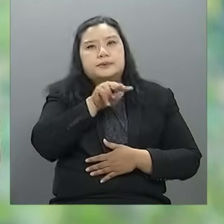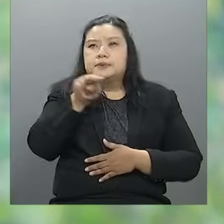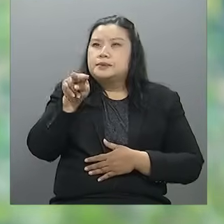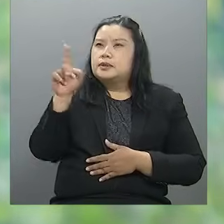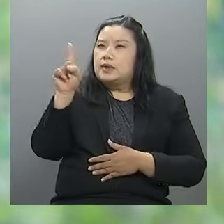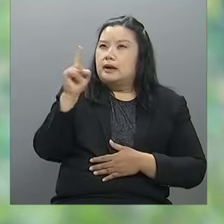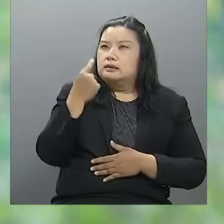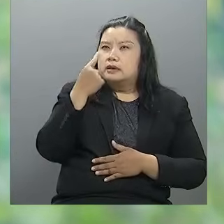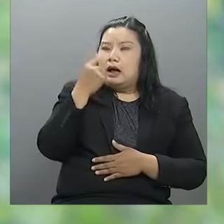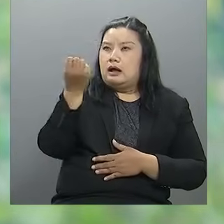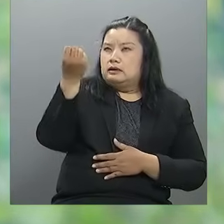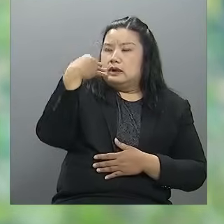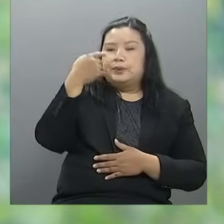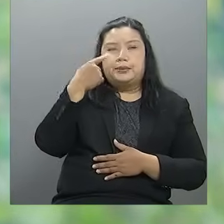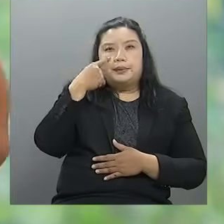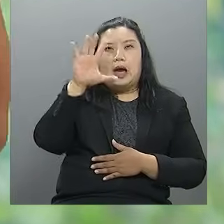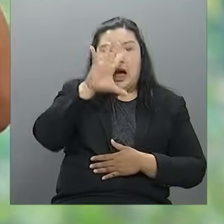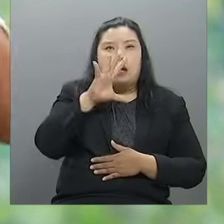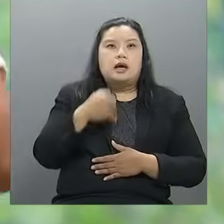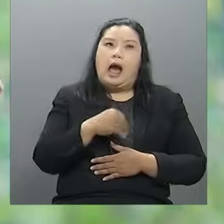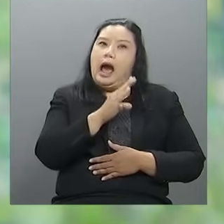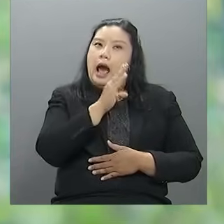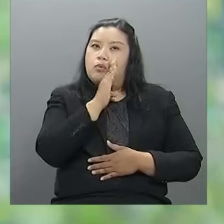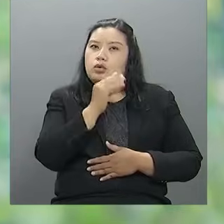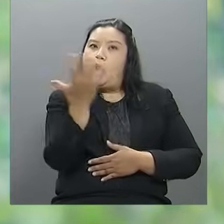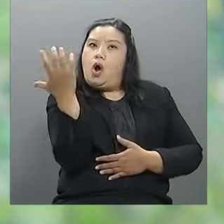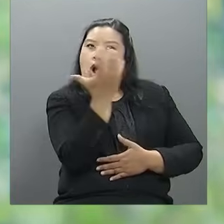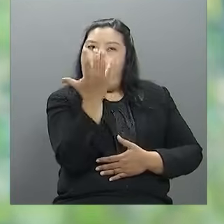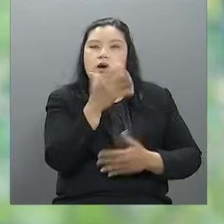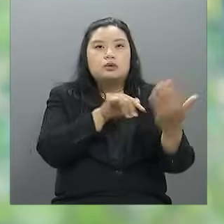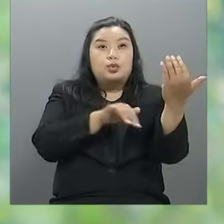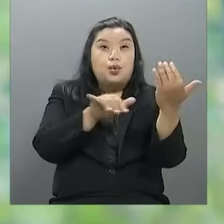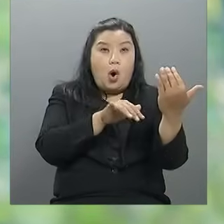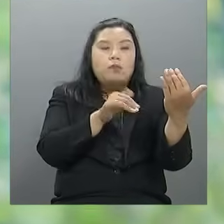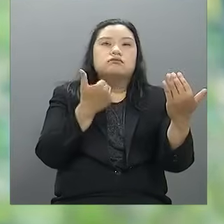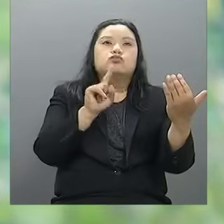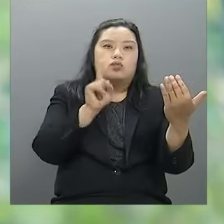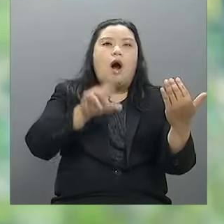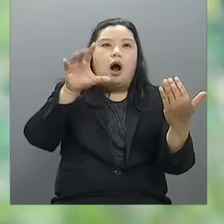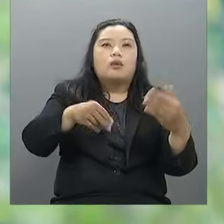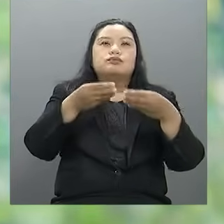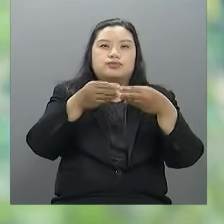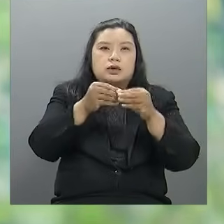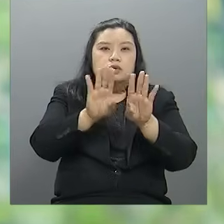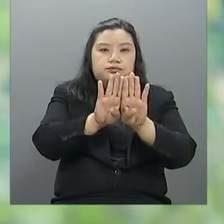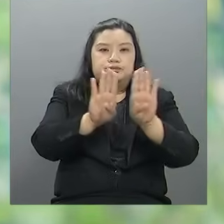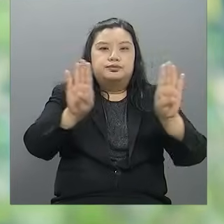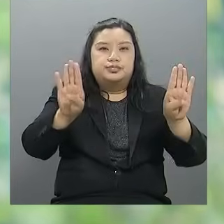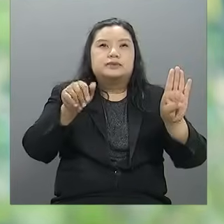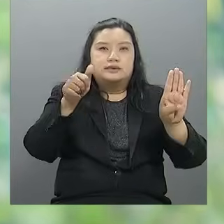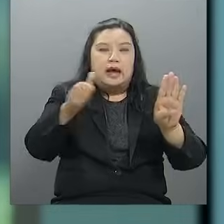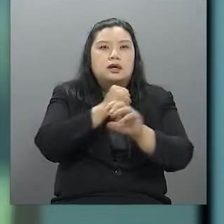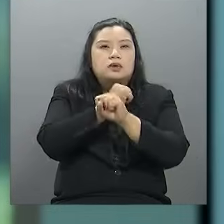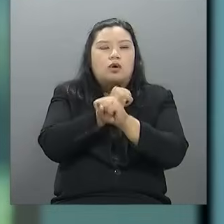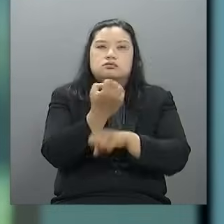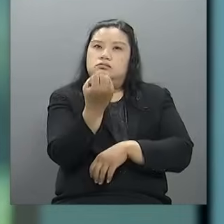้าเกิ่อี เราอจะมีเลนมกรอง หวาน็ั่แญี่โคuminอาจจะมีเร